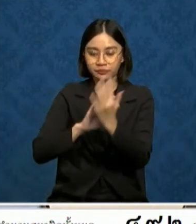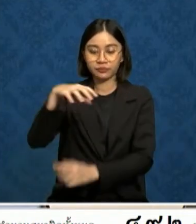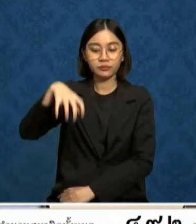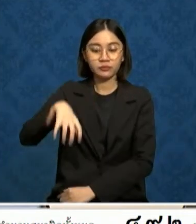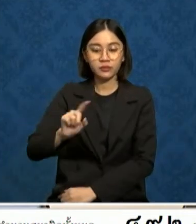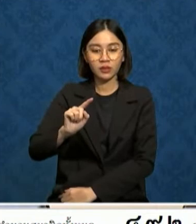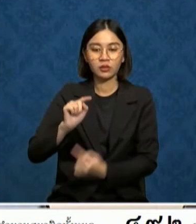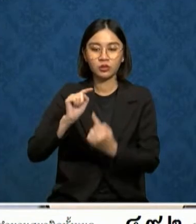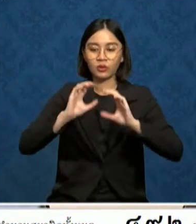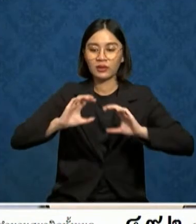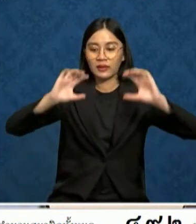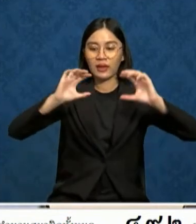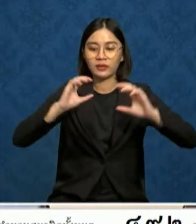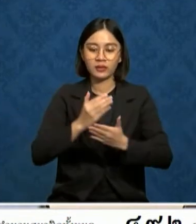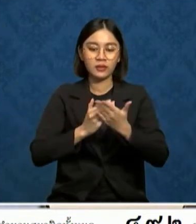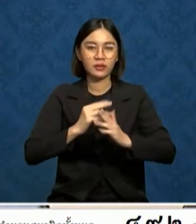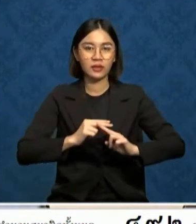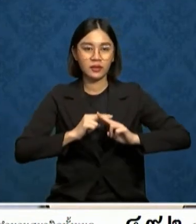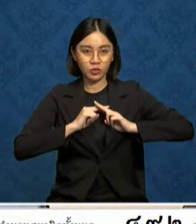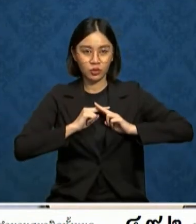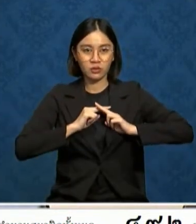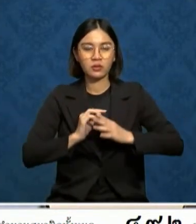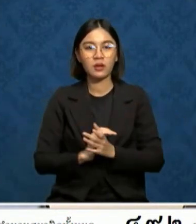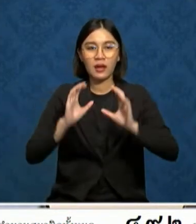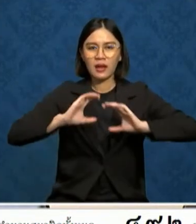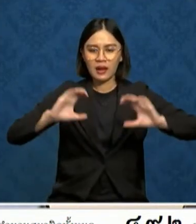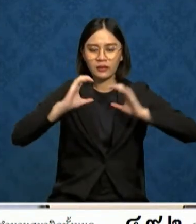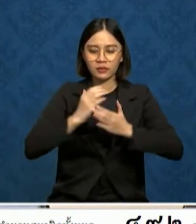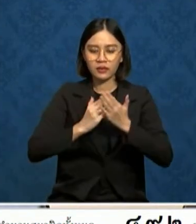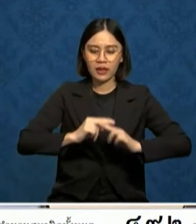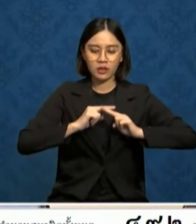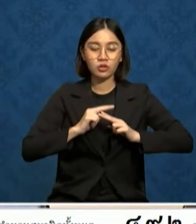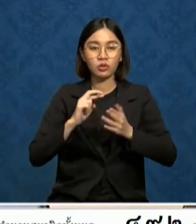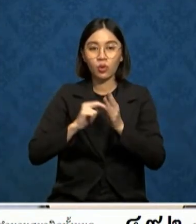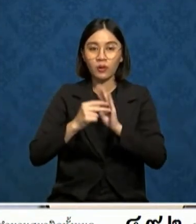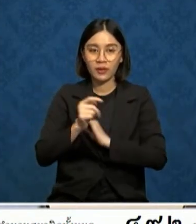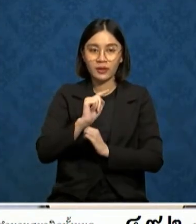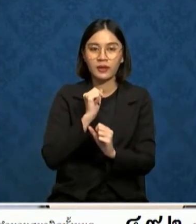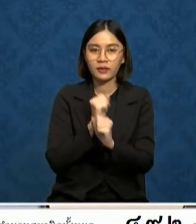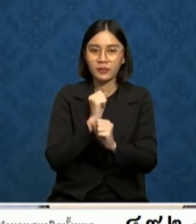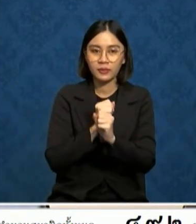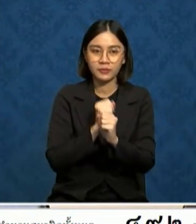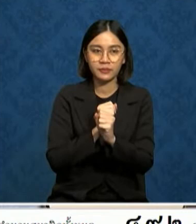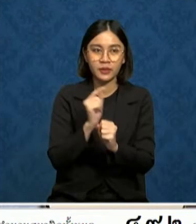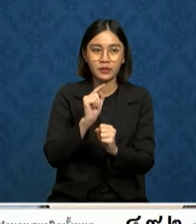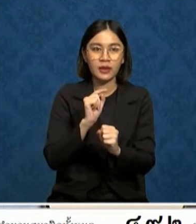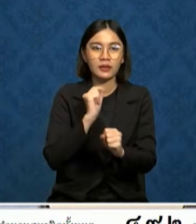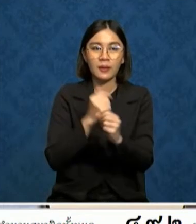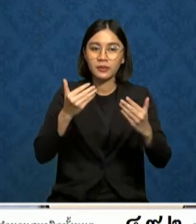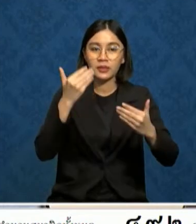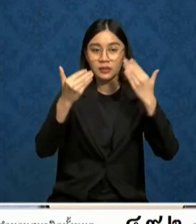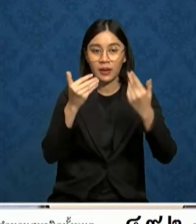เป็นรัฐวิสาหกิจการเป็นรัฐวิสาหกิจก็คือการทำกิจการ